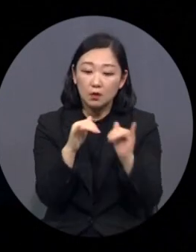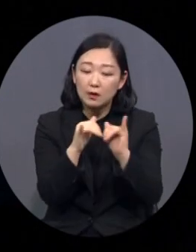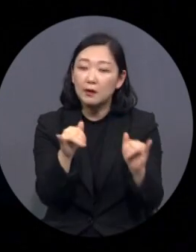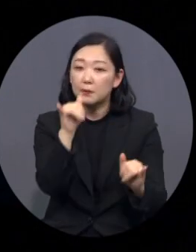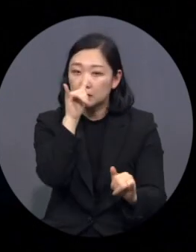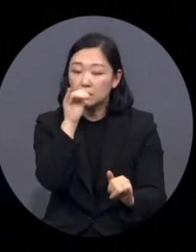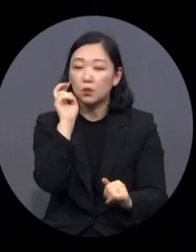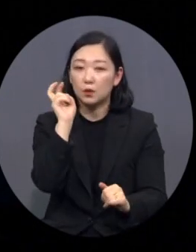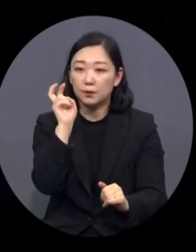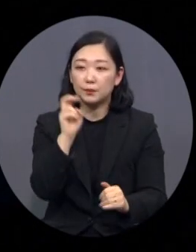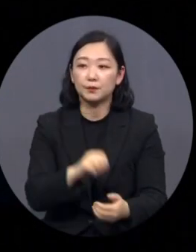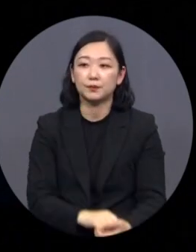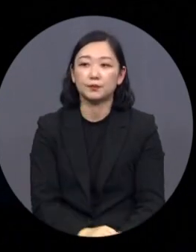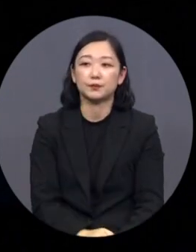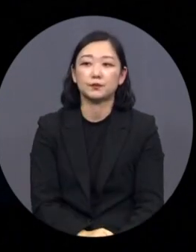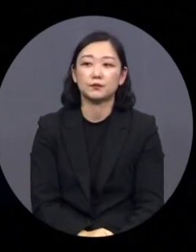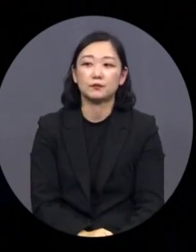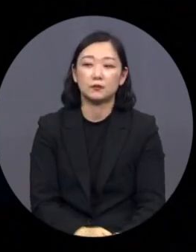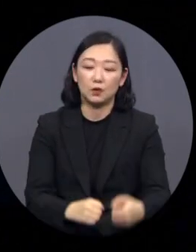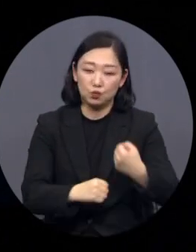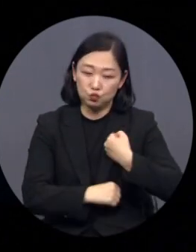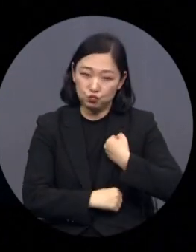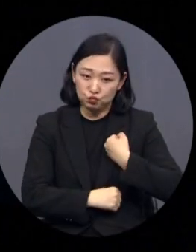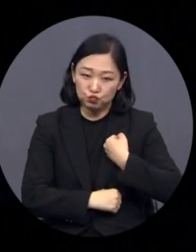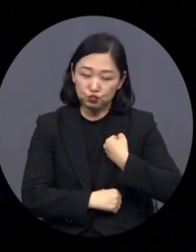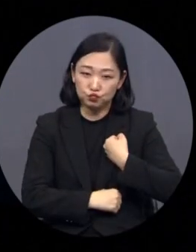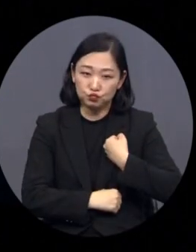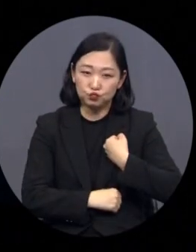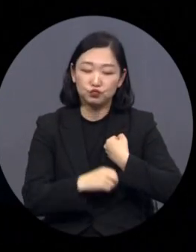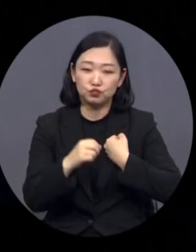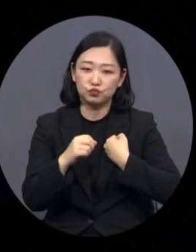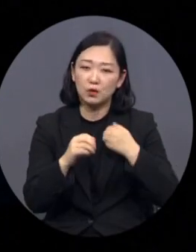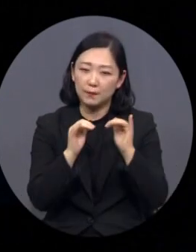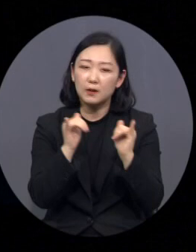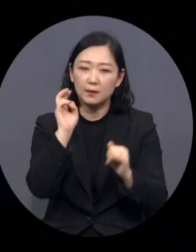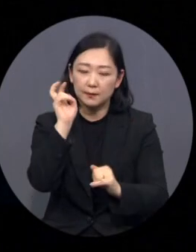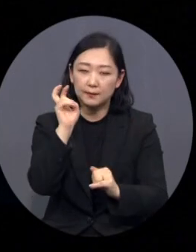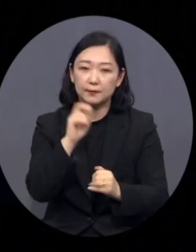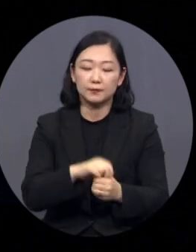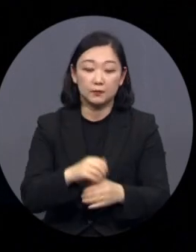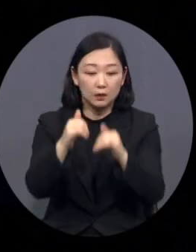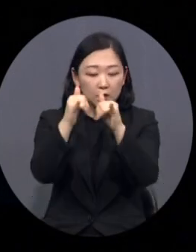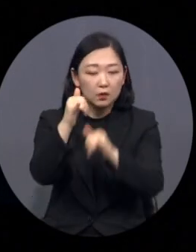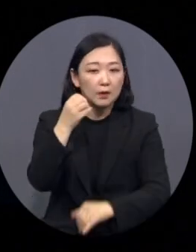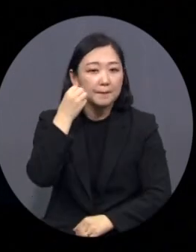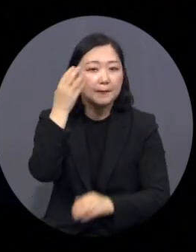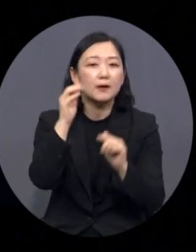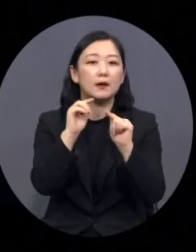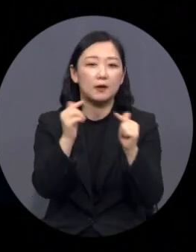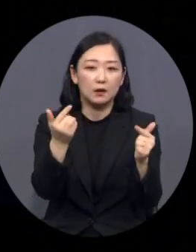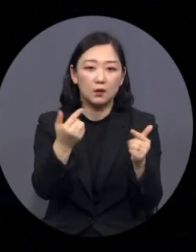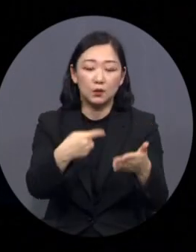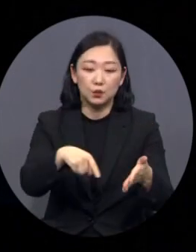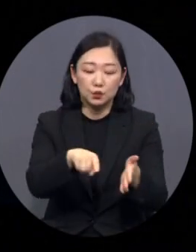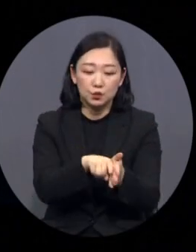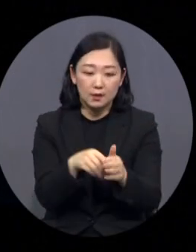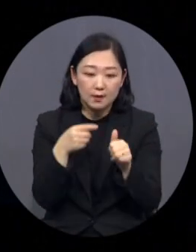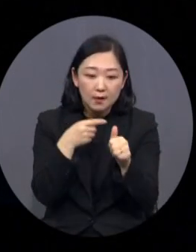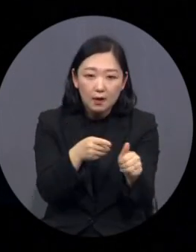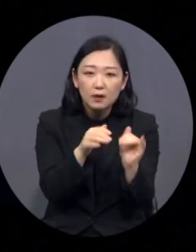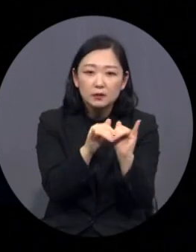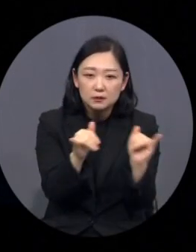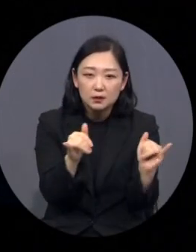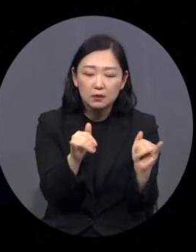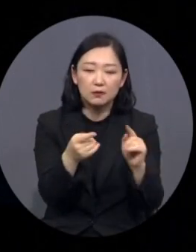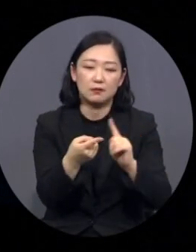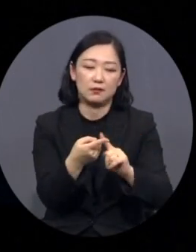있습니다 사람들이 있지 어 군 당시 군일 텐데 우리가 역사를 잊지 않기 위해서도 그 가에 대한